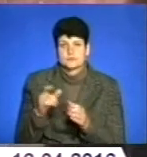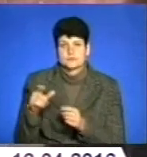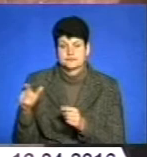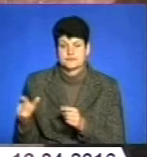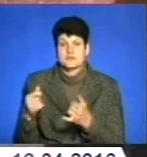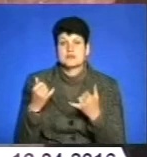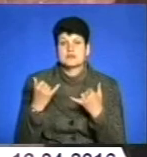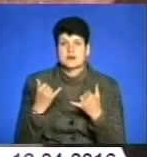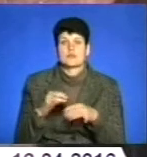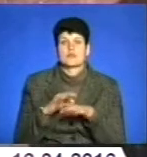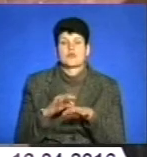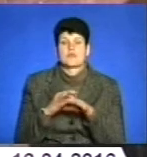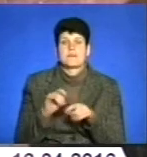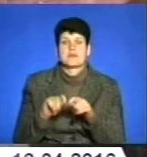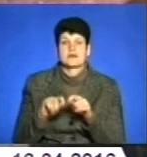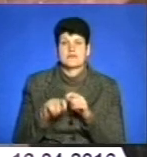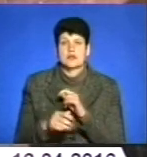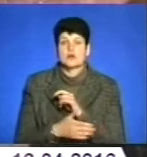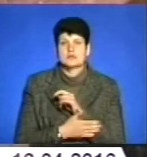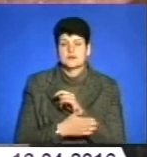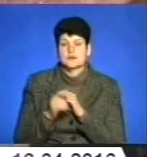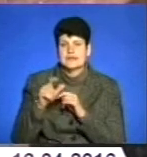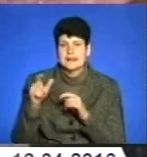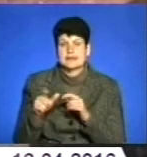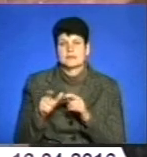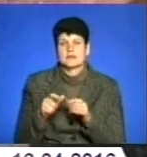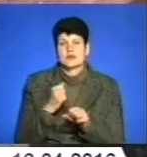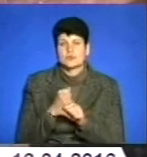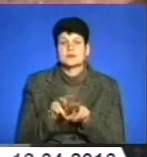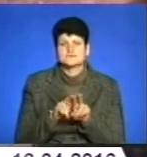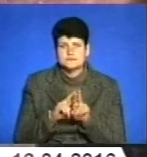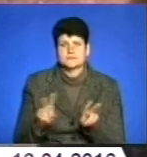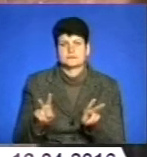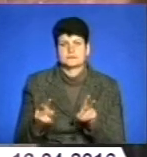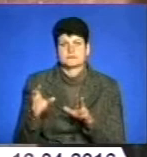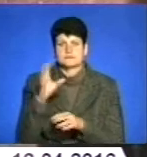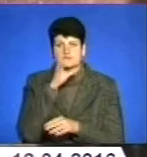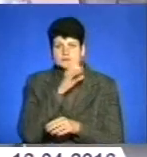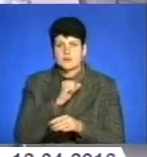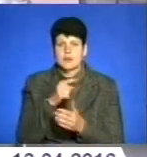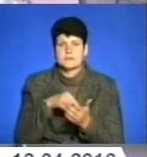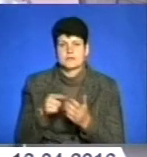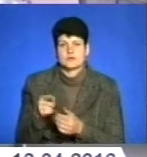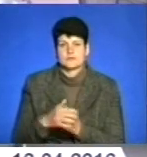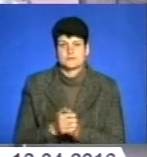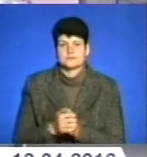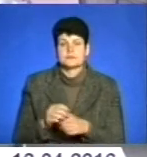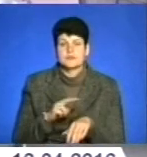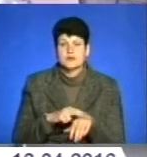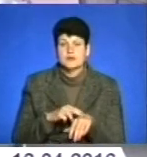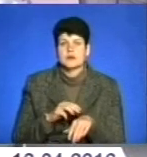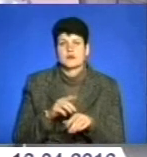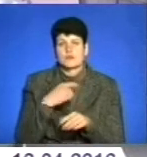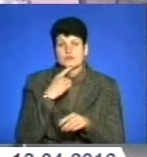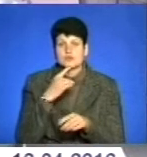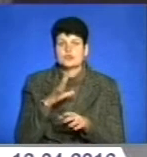даний час проводиться перевірка останніх на причетність до скоєння аналогічних злочинів у місті Тернополі. Правоохоронці застерігають